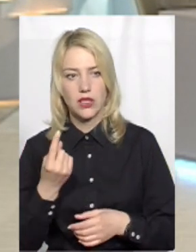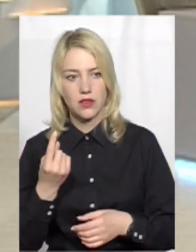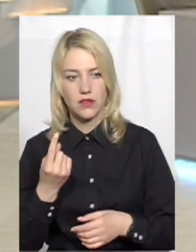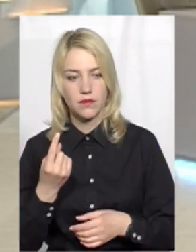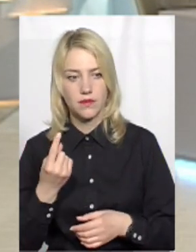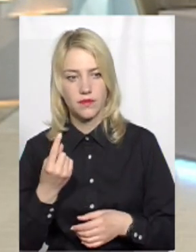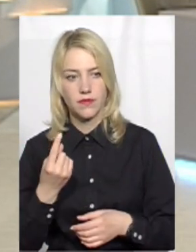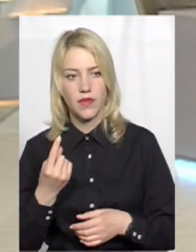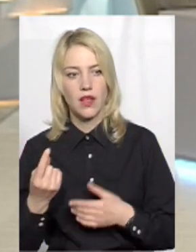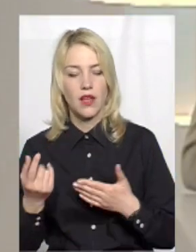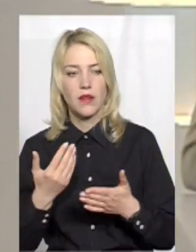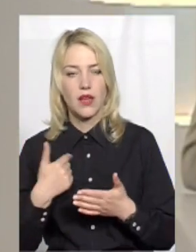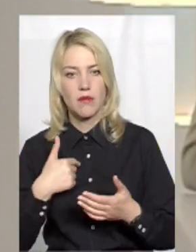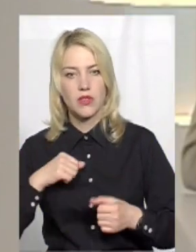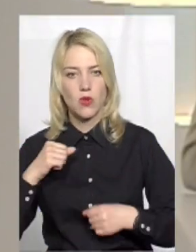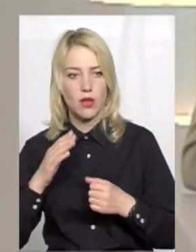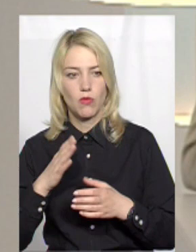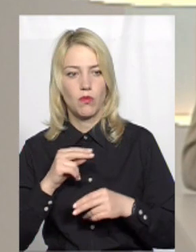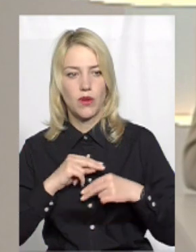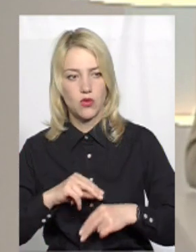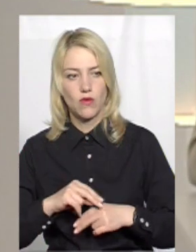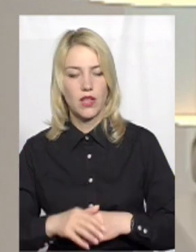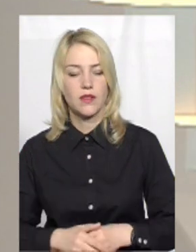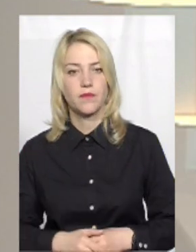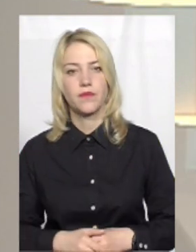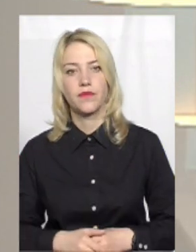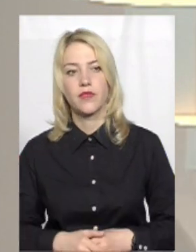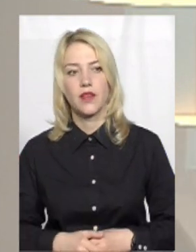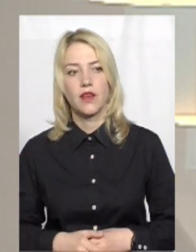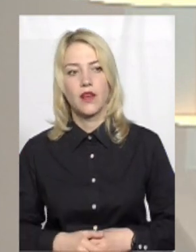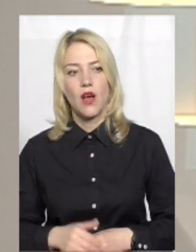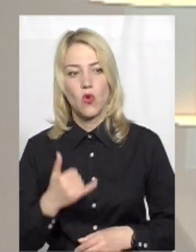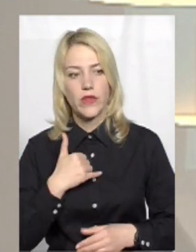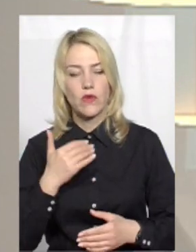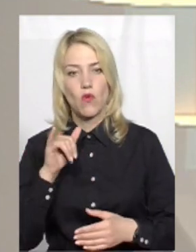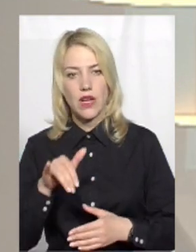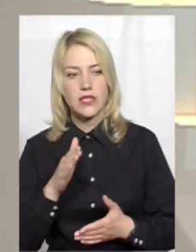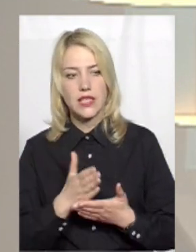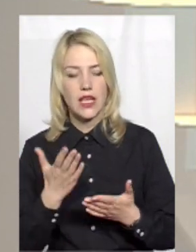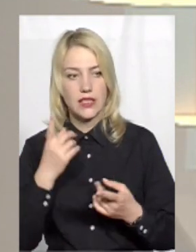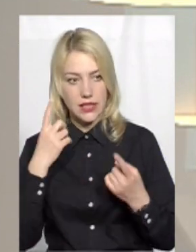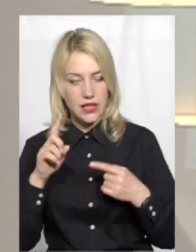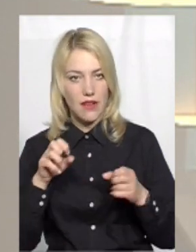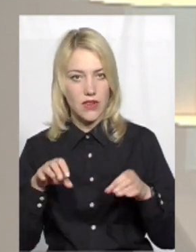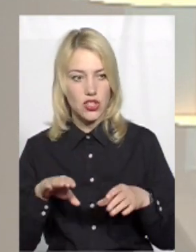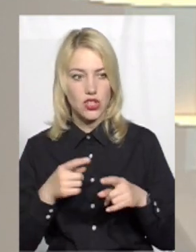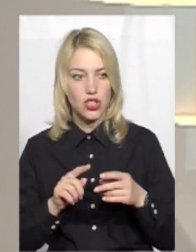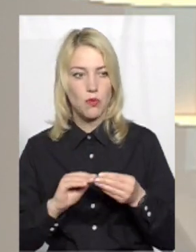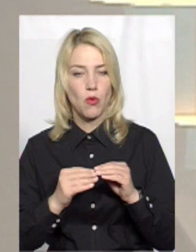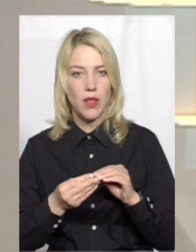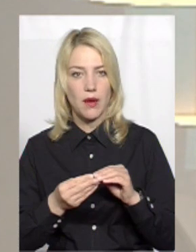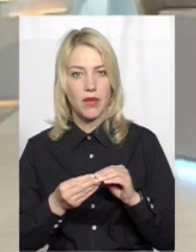яким ми з колегами будемо працювати. А у вас, Олександр, є якісь ідеї, як можна вирішити проблему